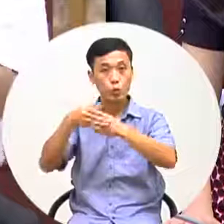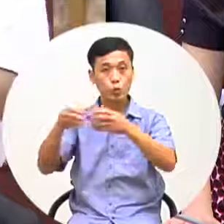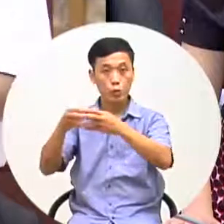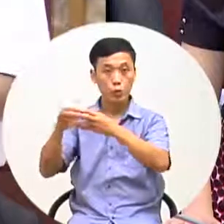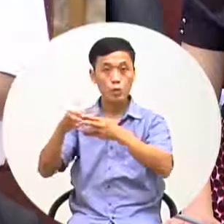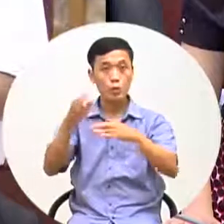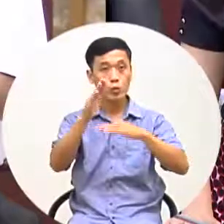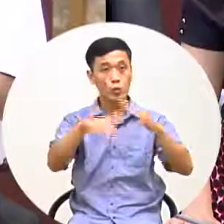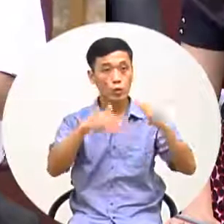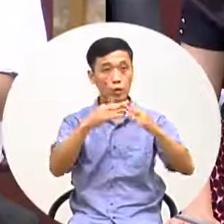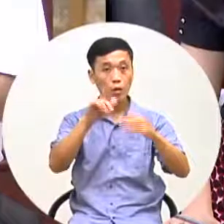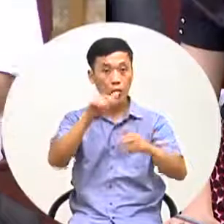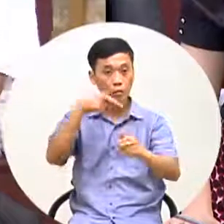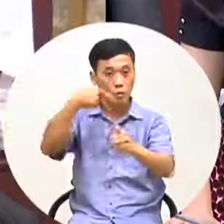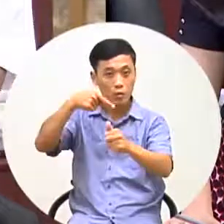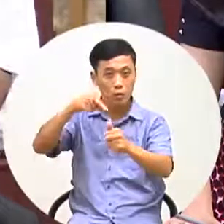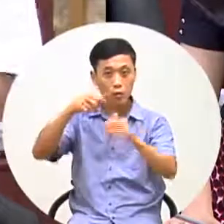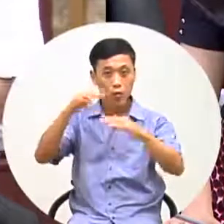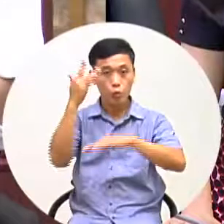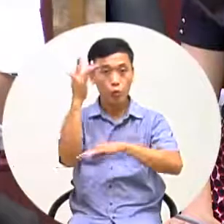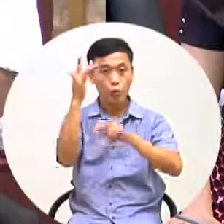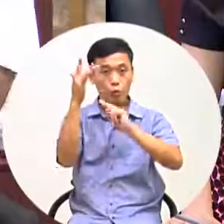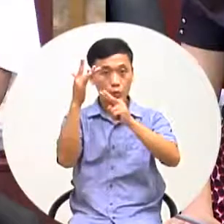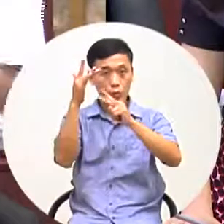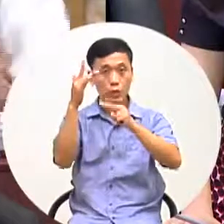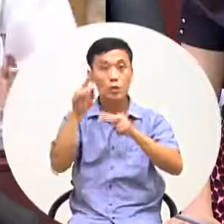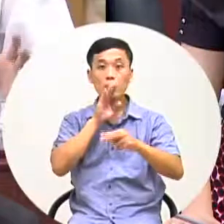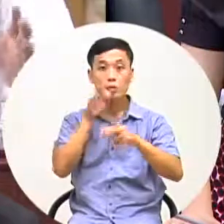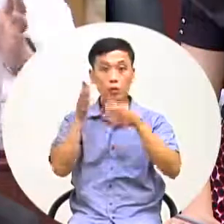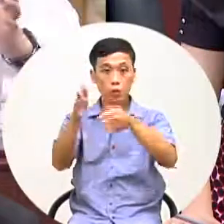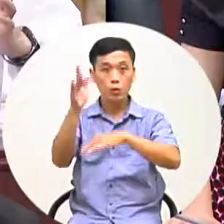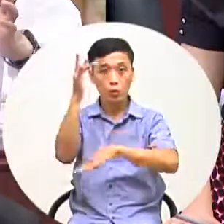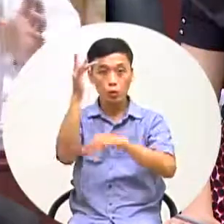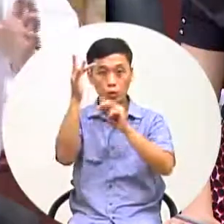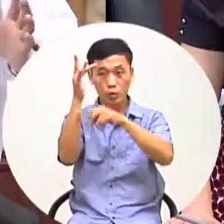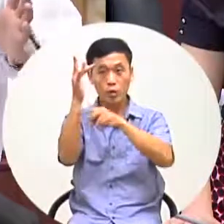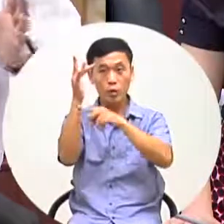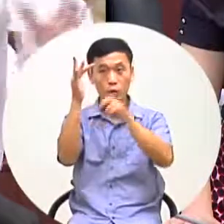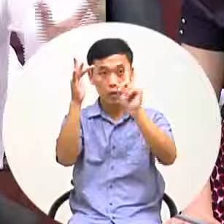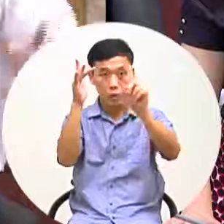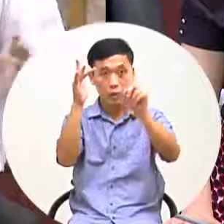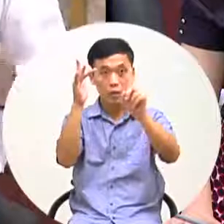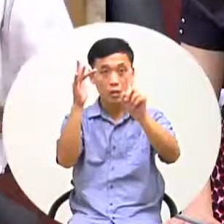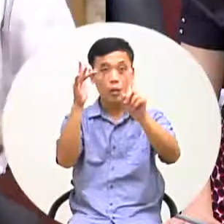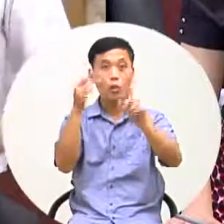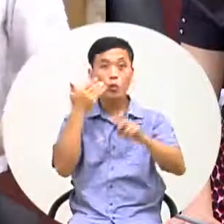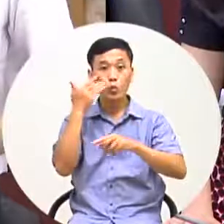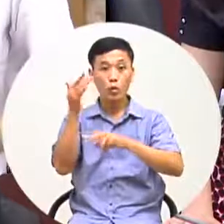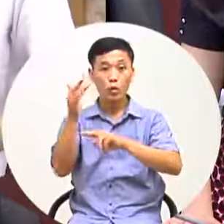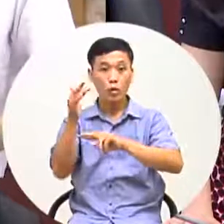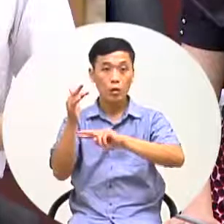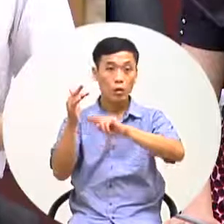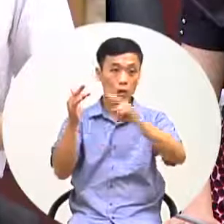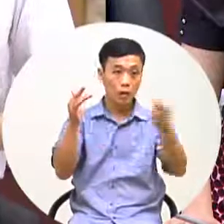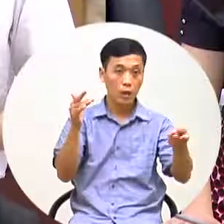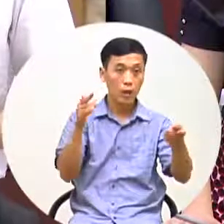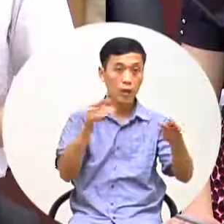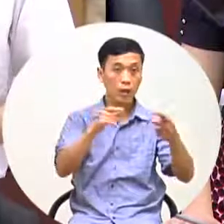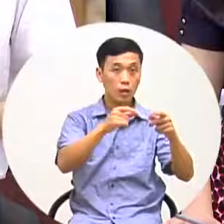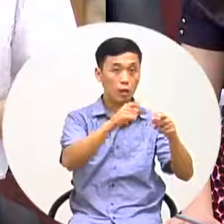针对那一棵树本身怎么修剪，可是当他套到一些周边环境，比如说它上面